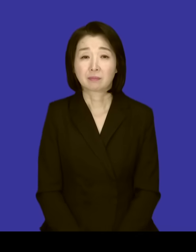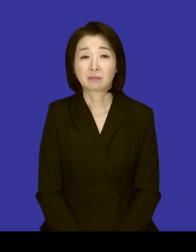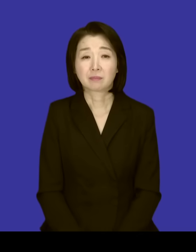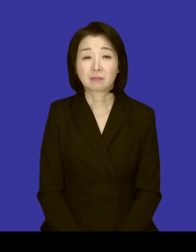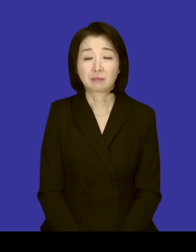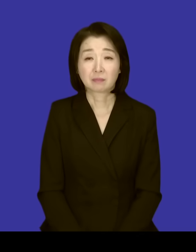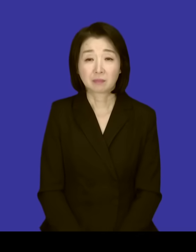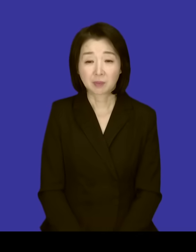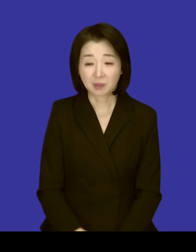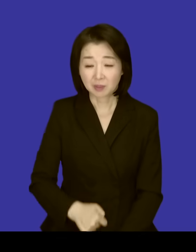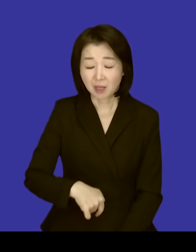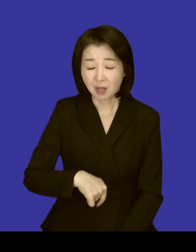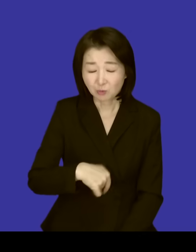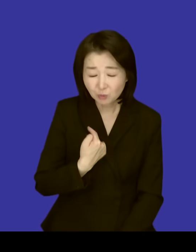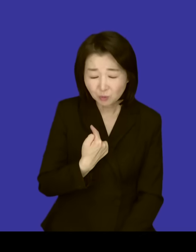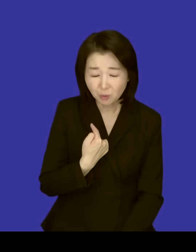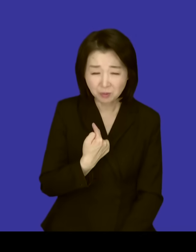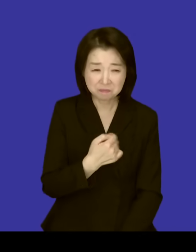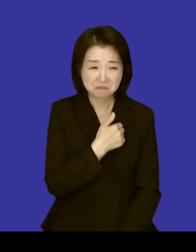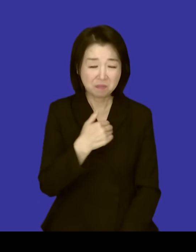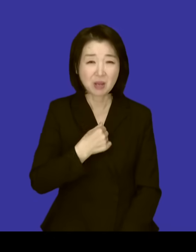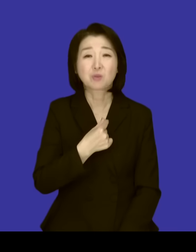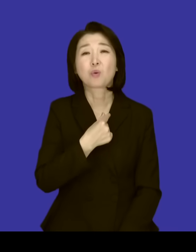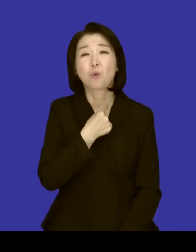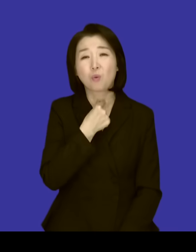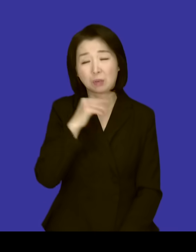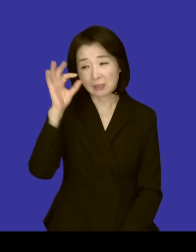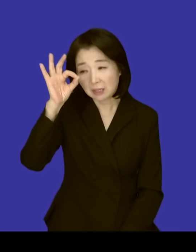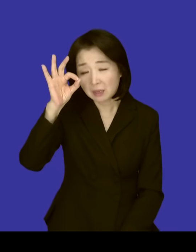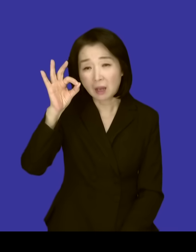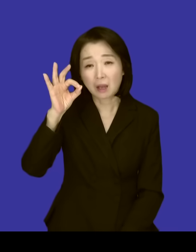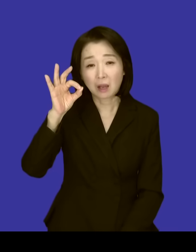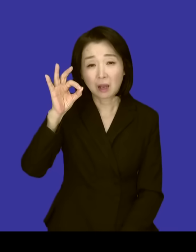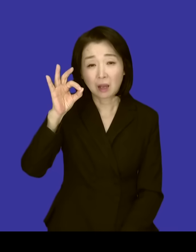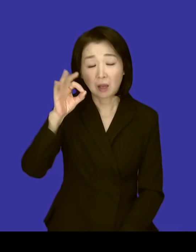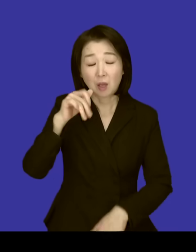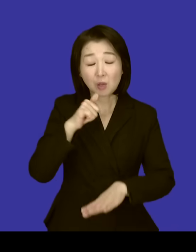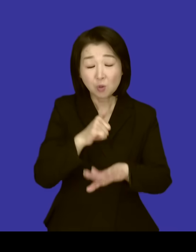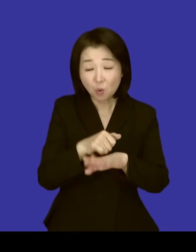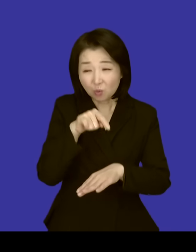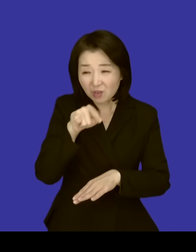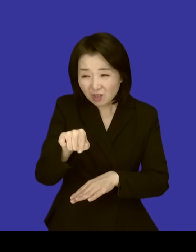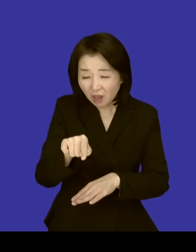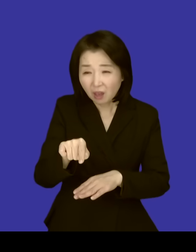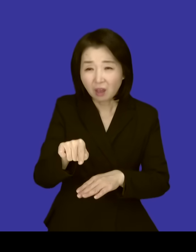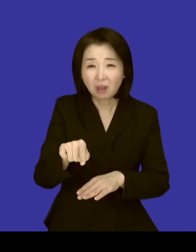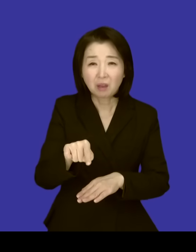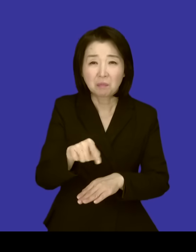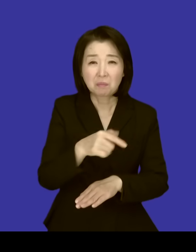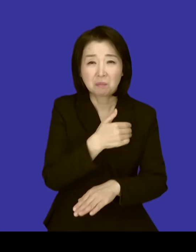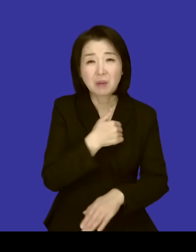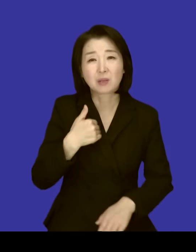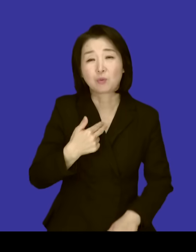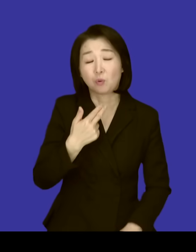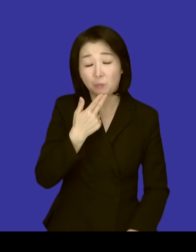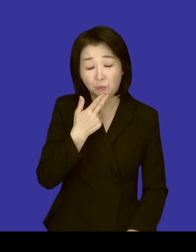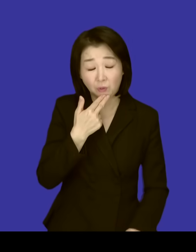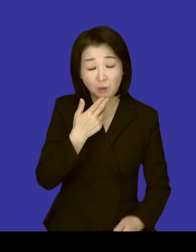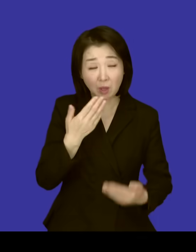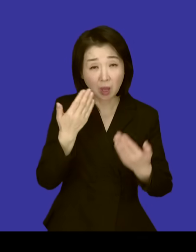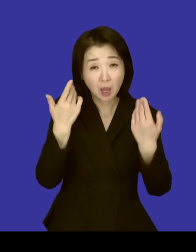그렇게 제 자신을 자꾸 채우려고 했는데 네. 뭐 정답은 그런 걸로 채울 수 없었죠. 예. 그럼 뭐 학교 생활도